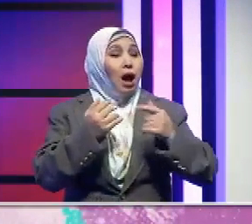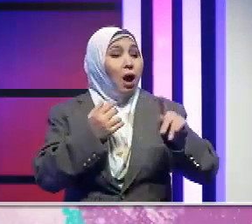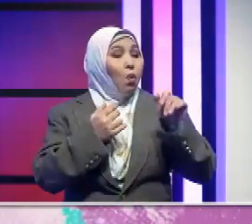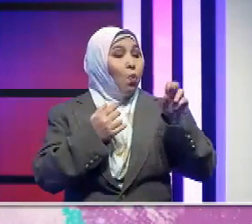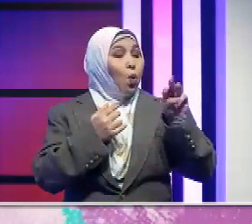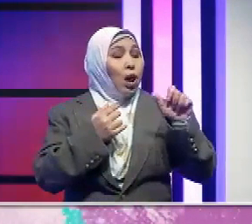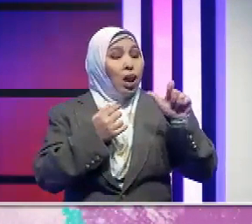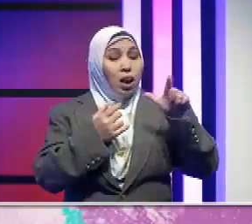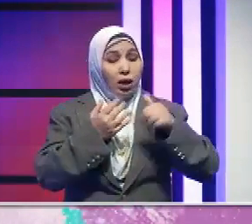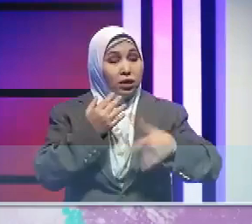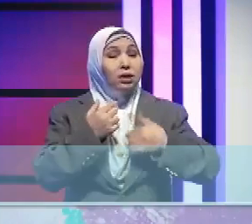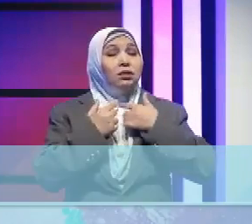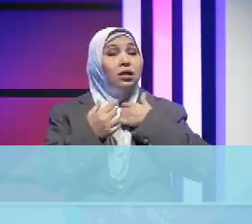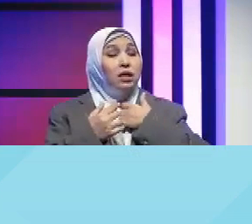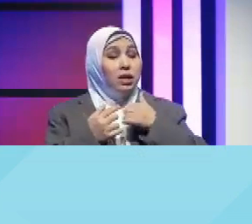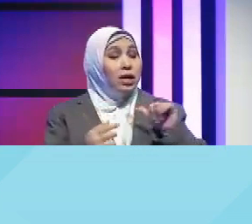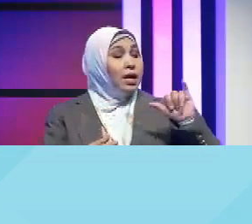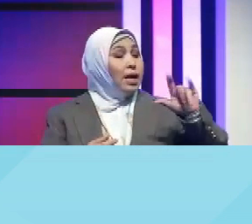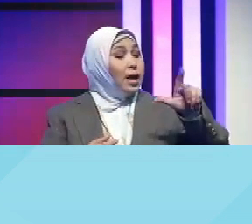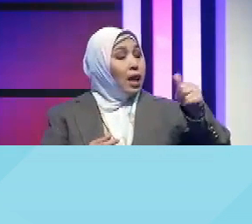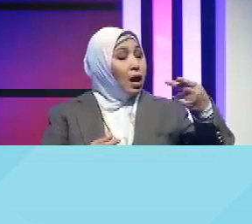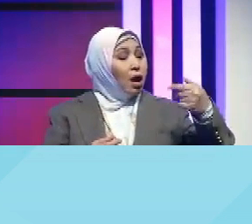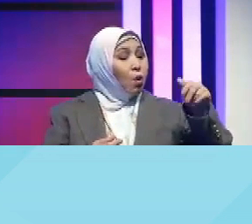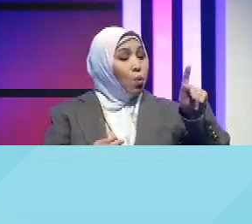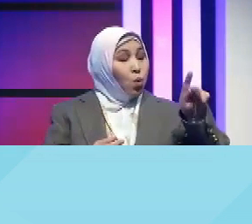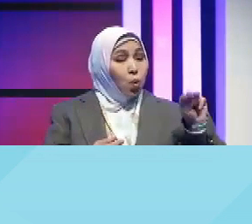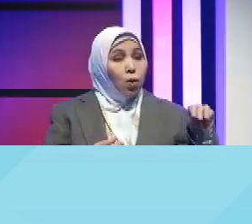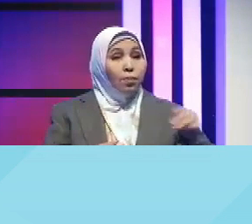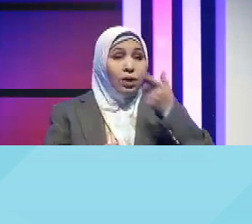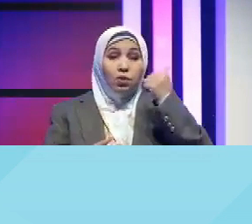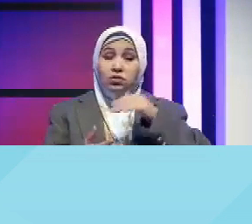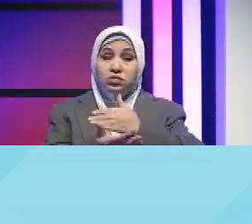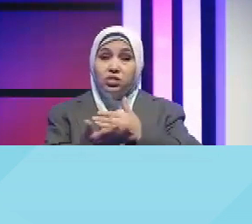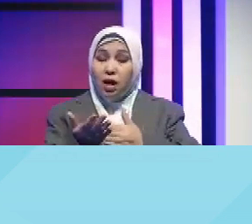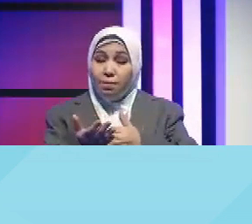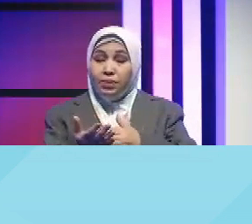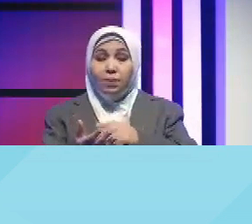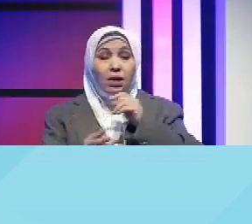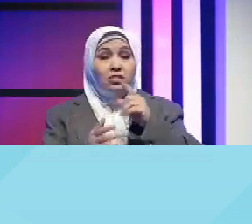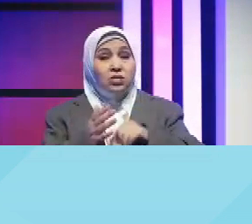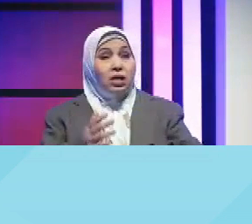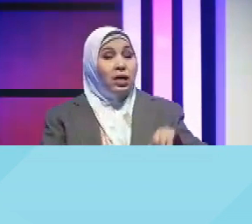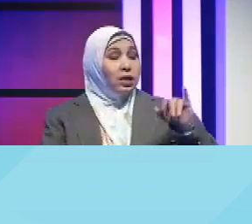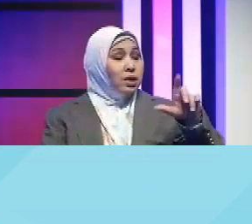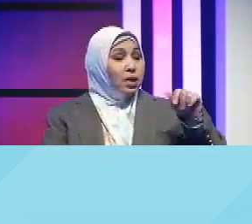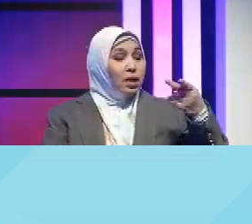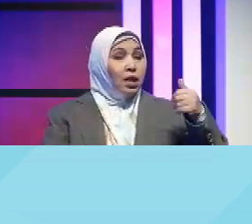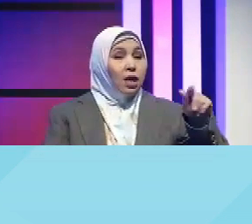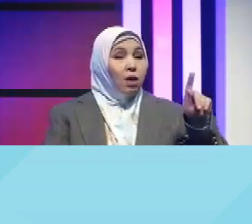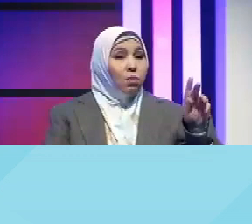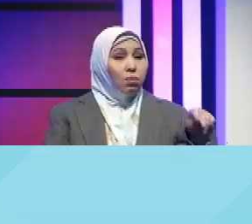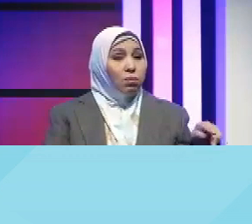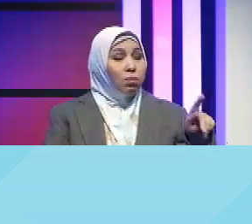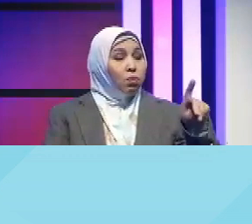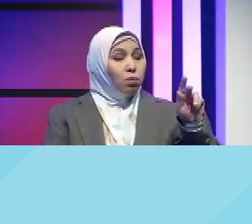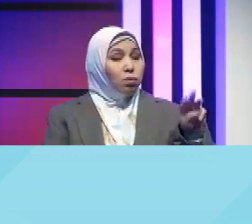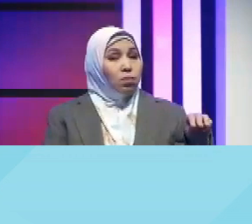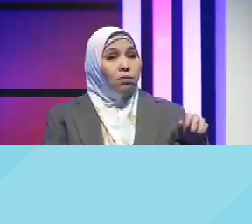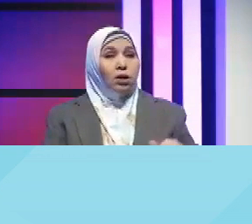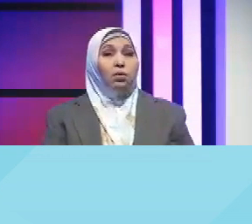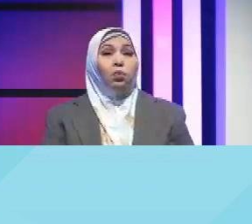hamzah a. Dijelaskan ilahukum, sebab ada setengah baca dia tak bunyi, dia bunyi ilahukum